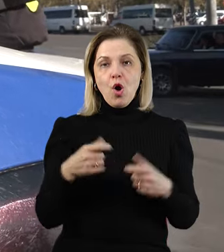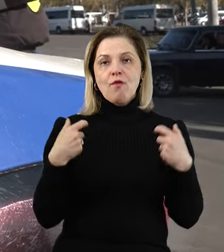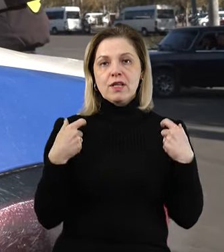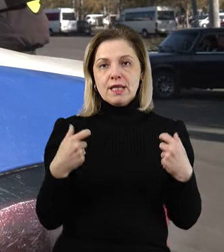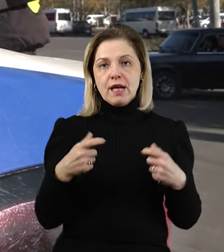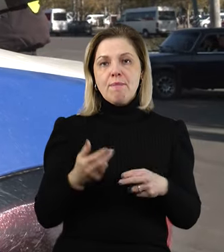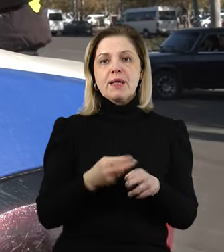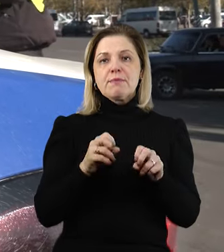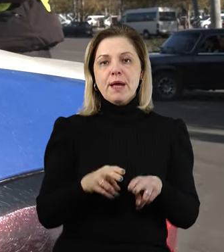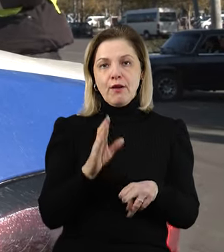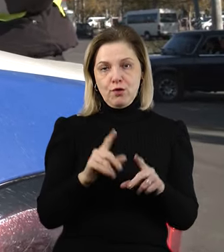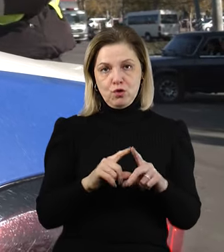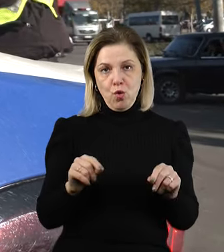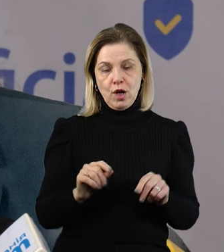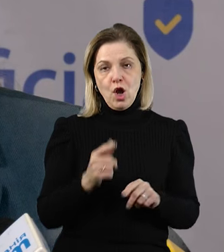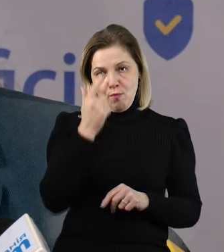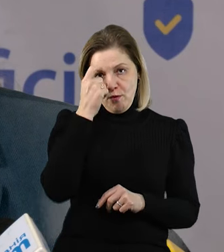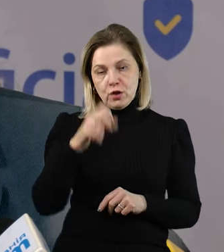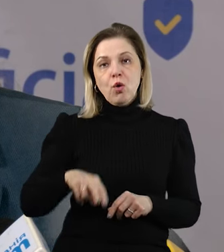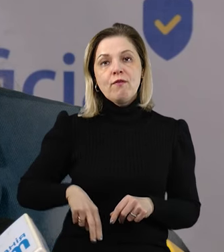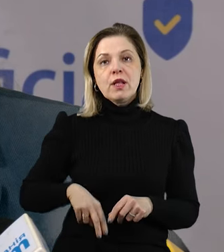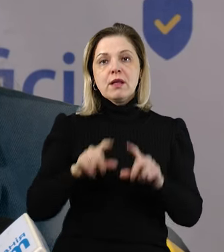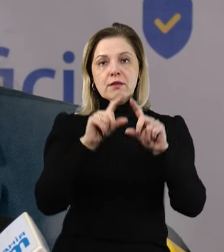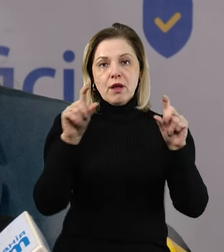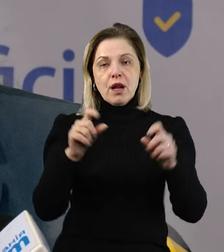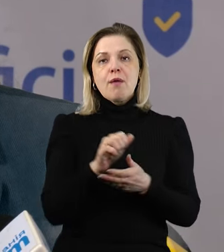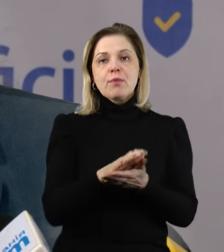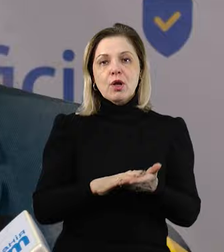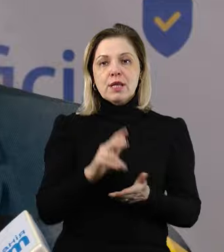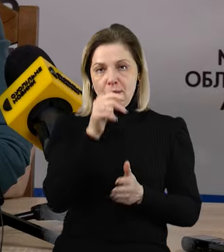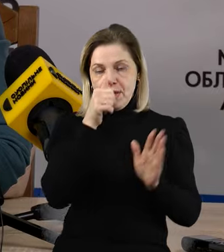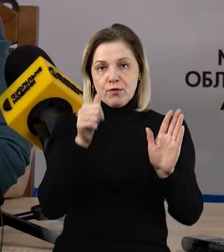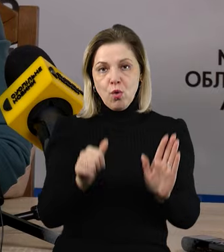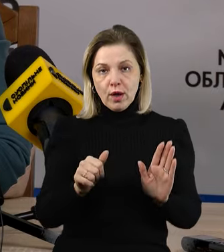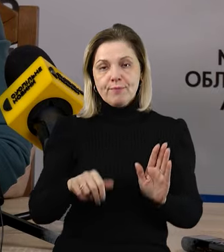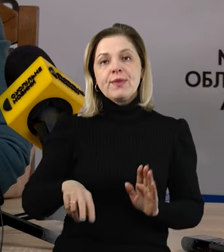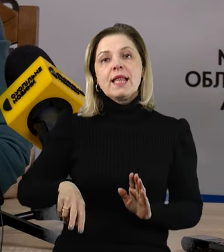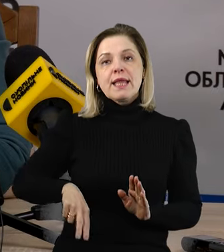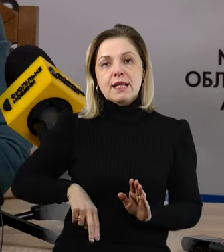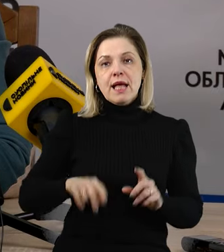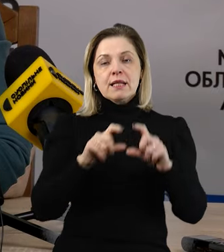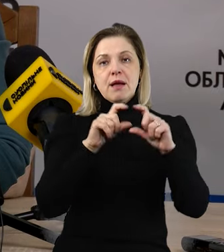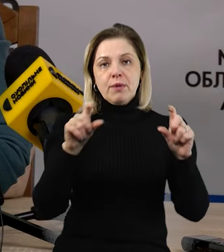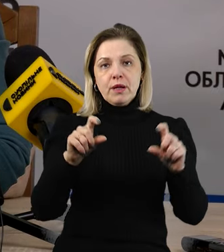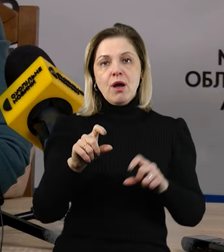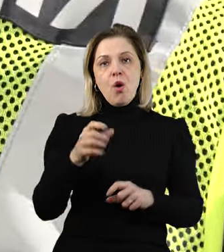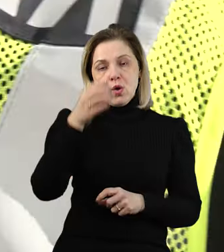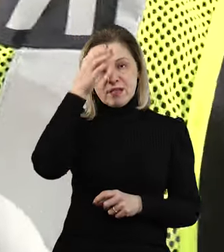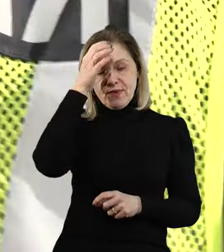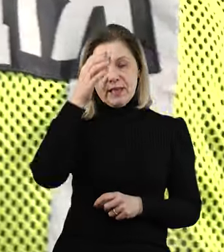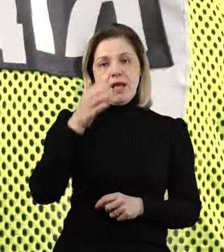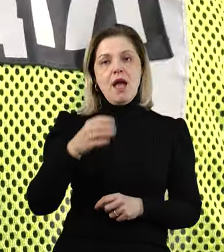«Офіцери безпеки у школах», повідомила Алла Веліховська. Він триває півроку. Директорка департаменту освіти і науки Миколаївської